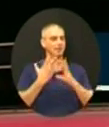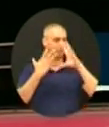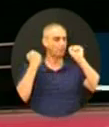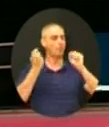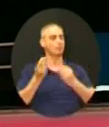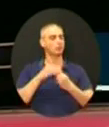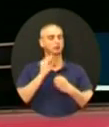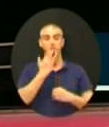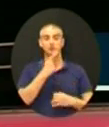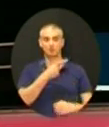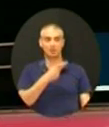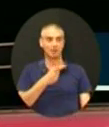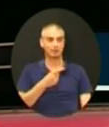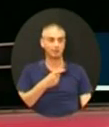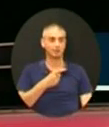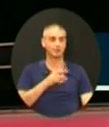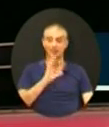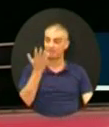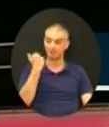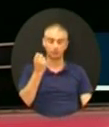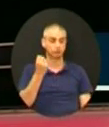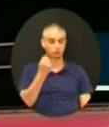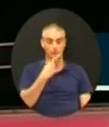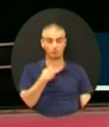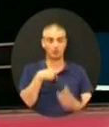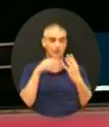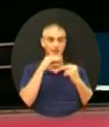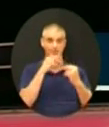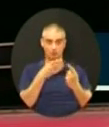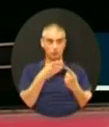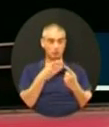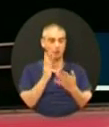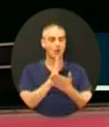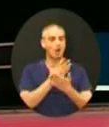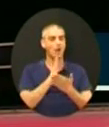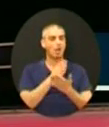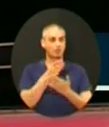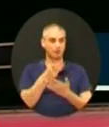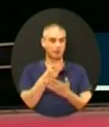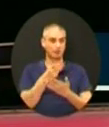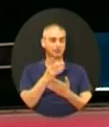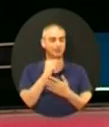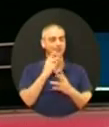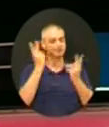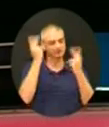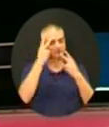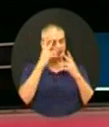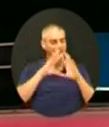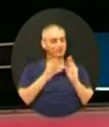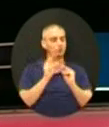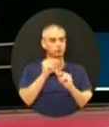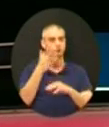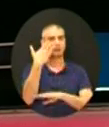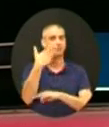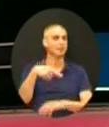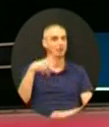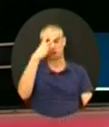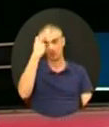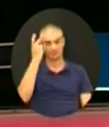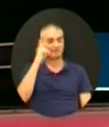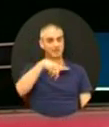ישראל, במובן הזה שאם לפני שבוע דיברנו בהקשר של ההחלטה הזאת על הסיכומים שיש בין מדינות